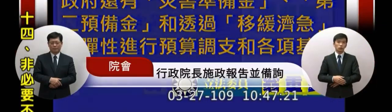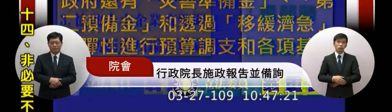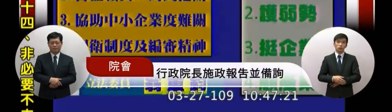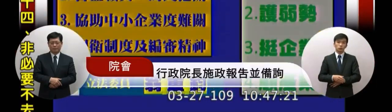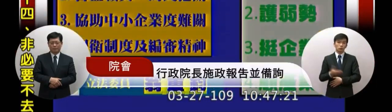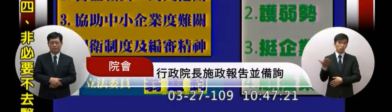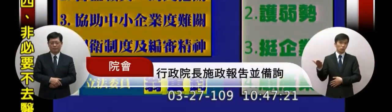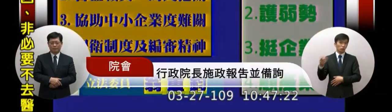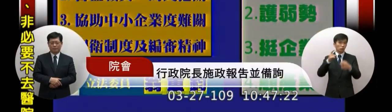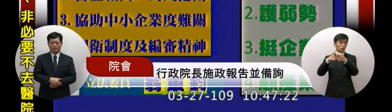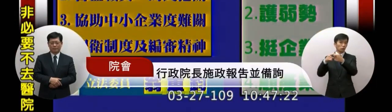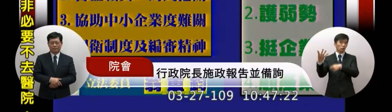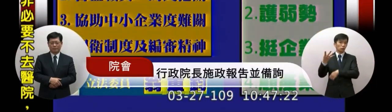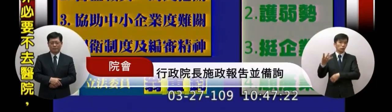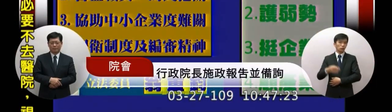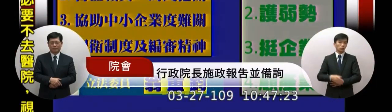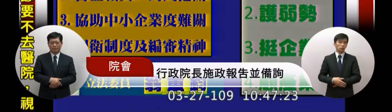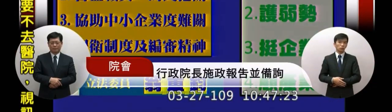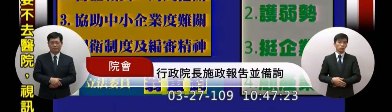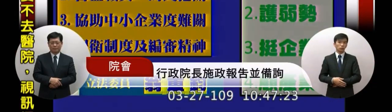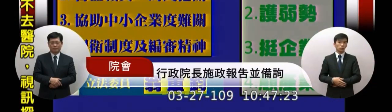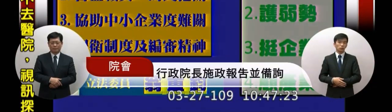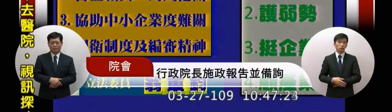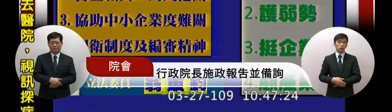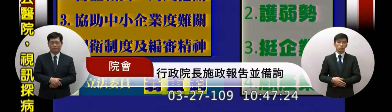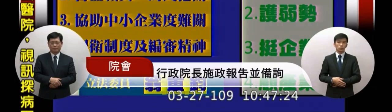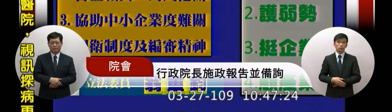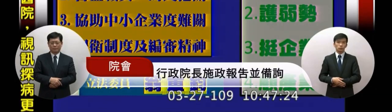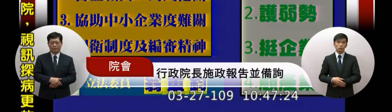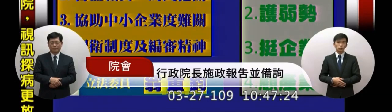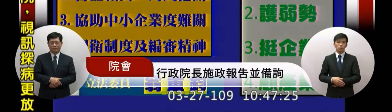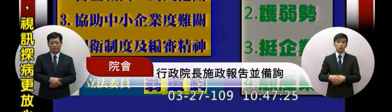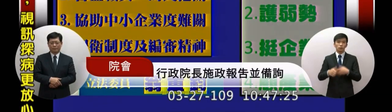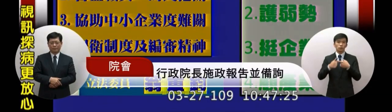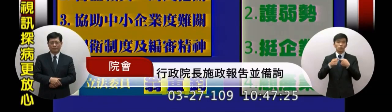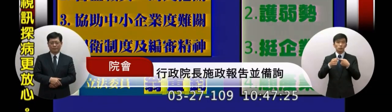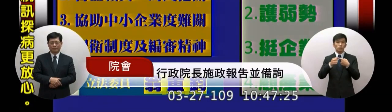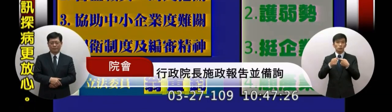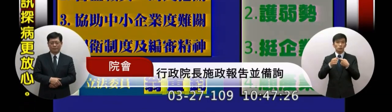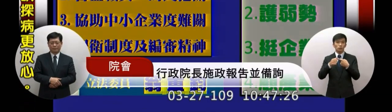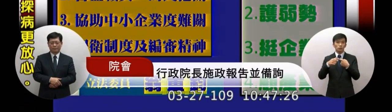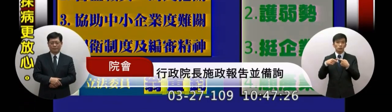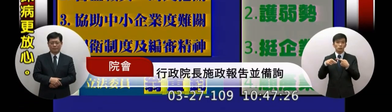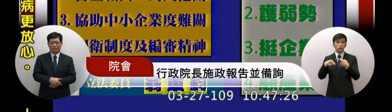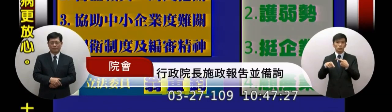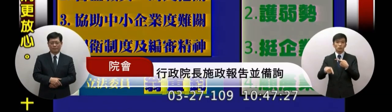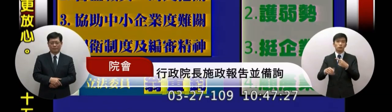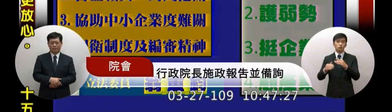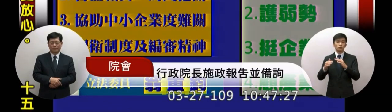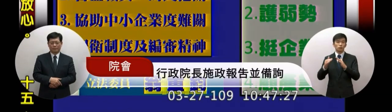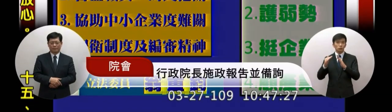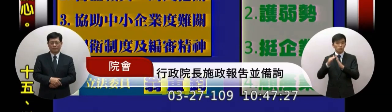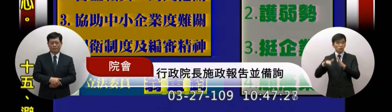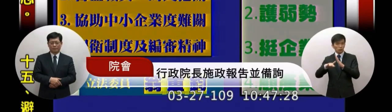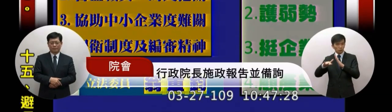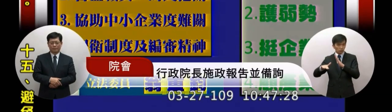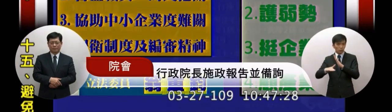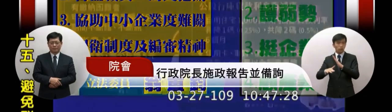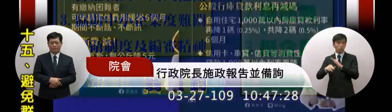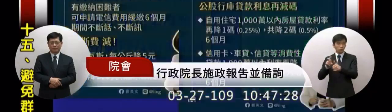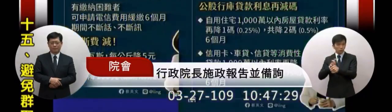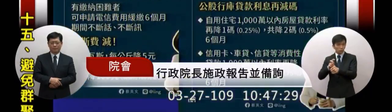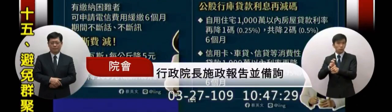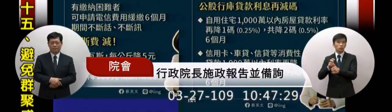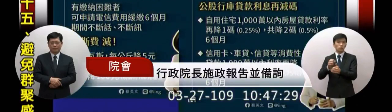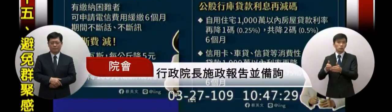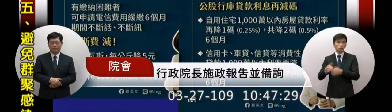这4大目标啊，吼。4大目标，第一，顾家庭，免得让你家庭